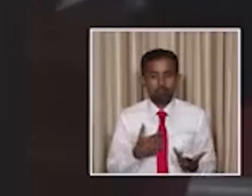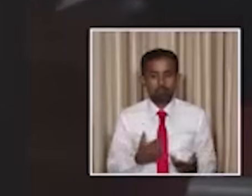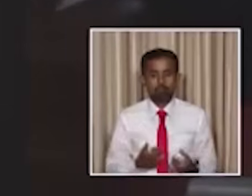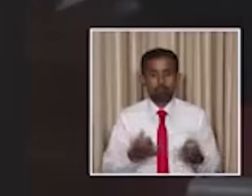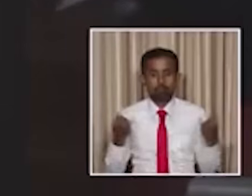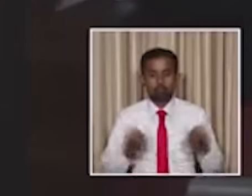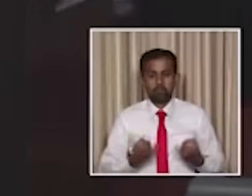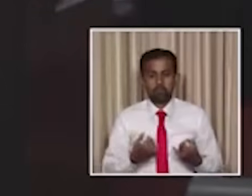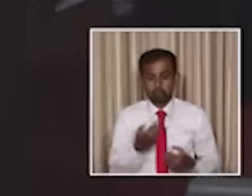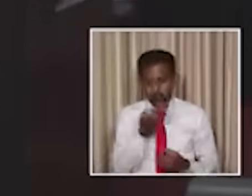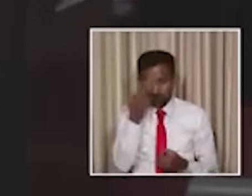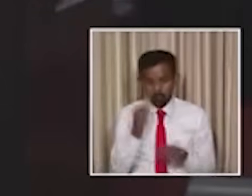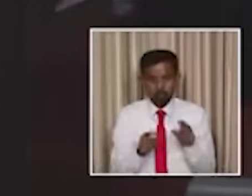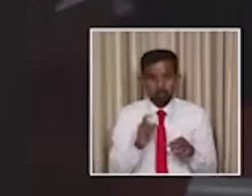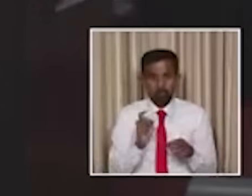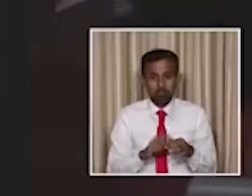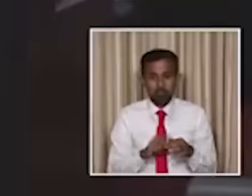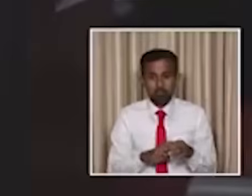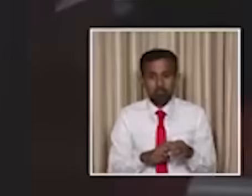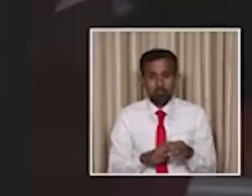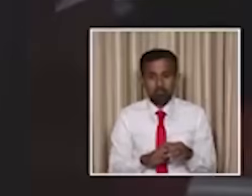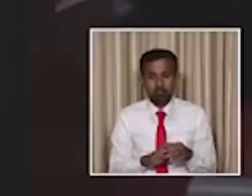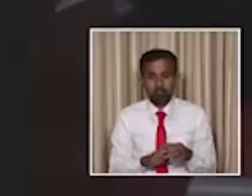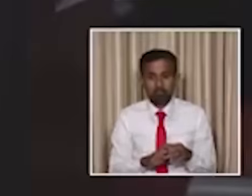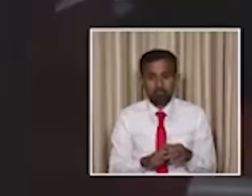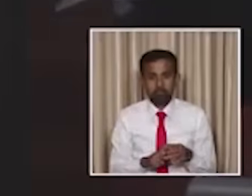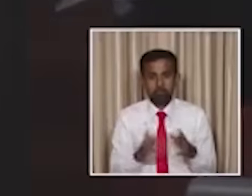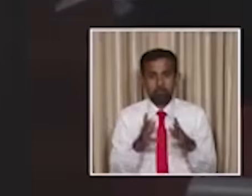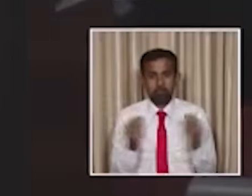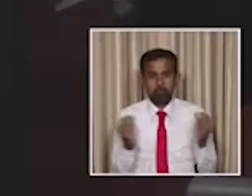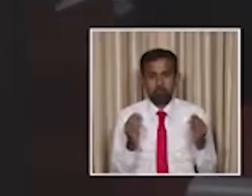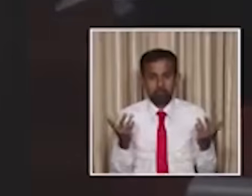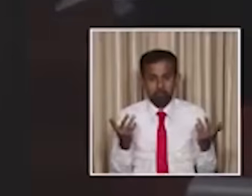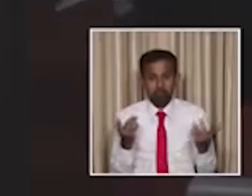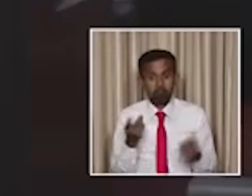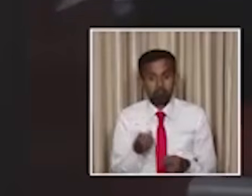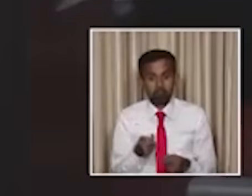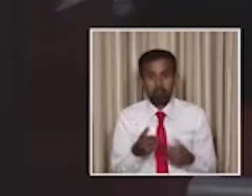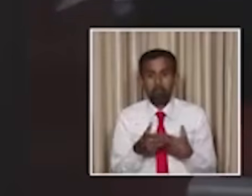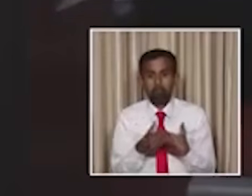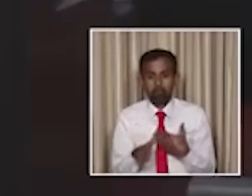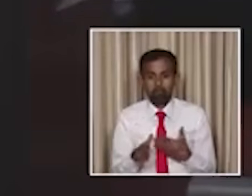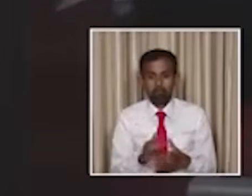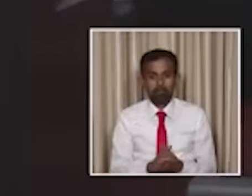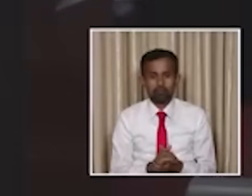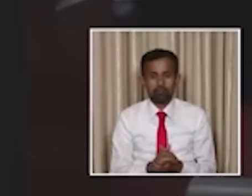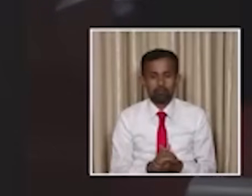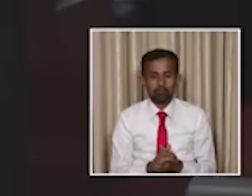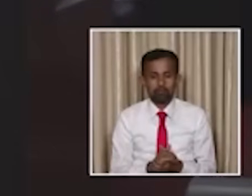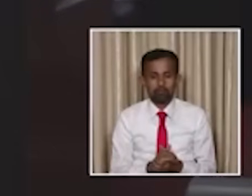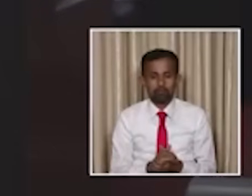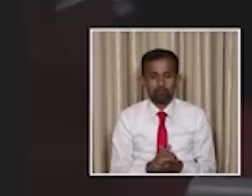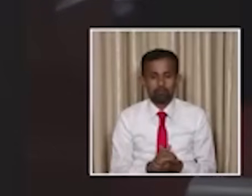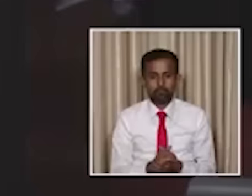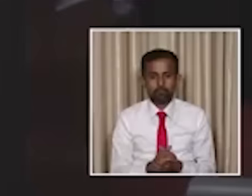பிரச்சனைகள் தீரா பிரச்சனைகளாக நீடித்து வரவும் காரணமாக இருந்து வருகின்றது. கொன்றால் பாவம் தின்றால் போச்சு